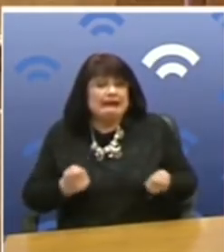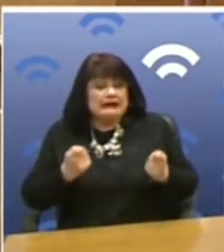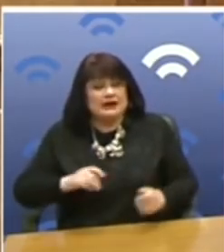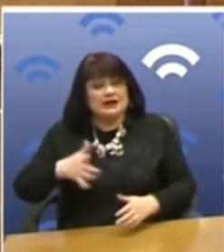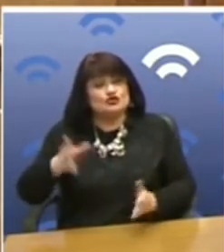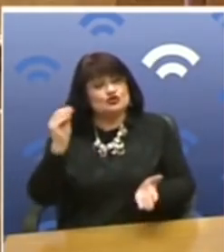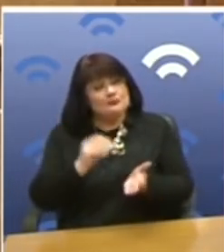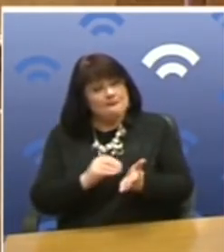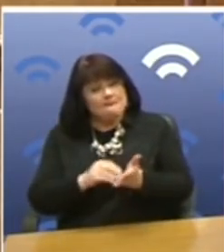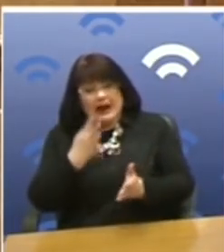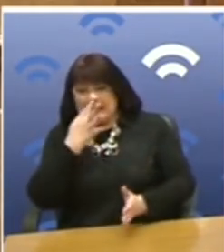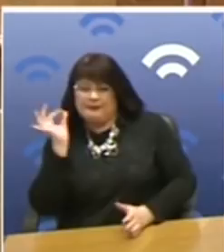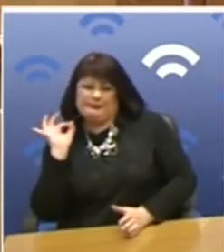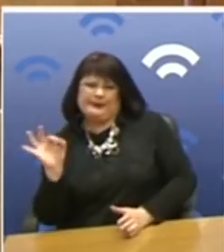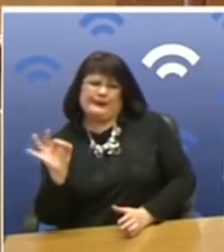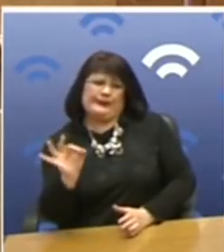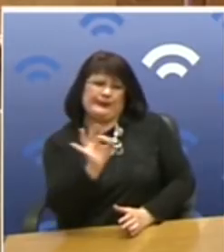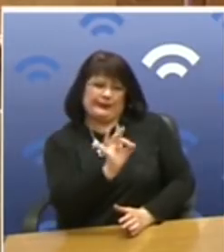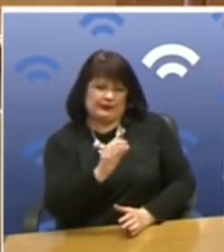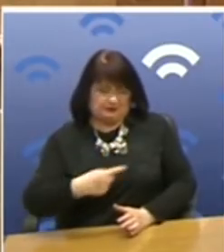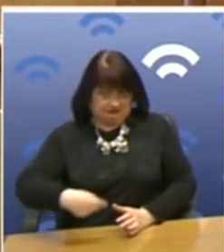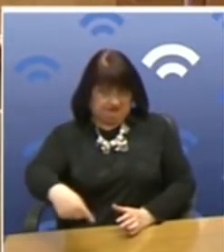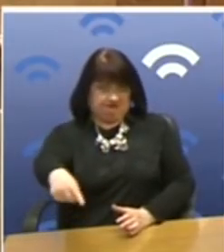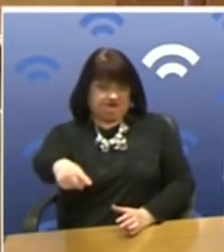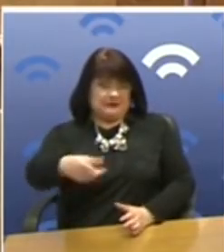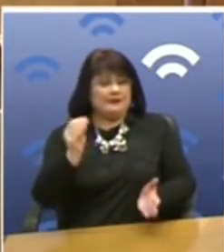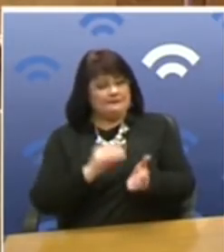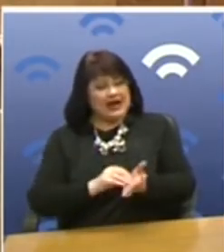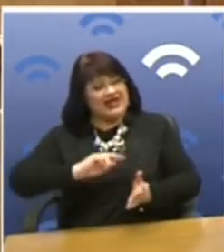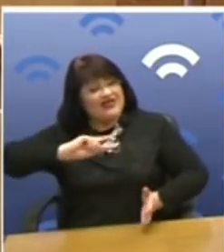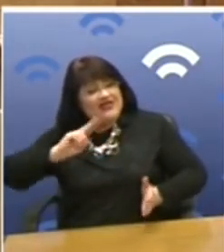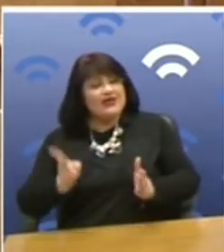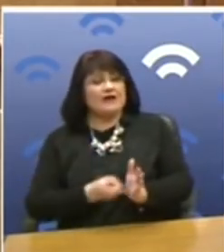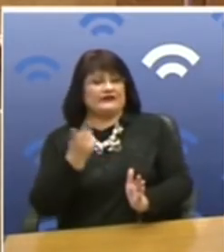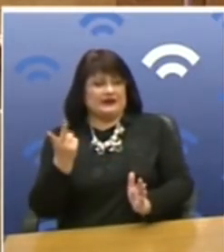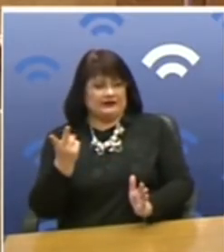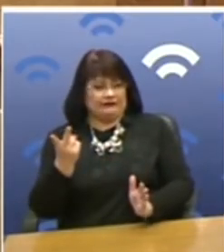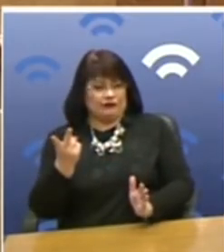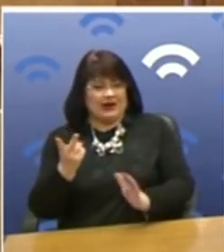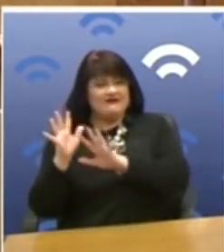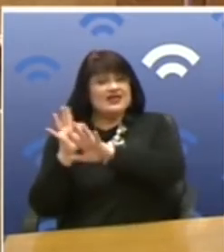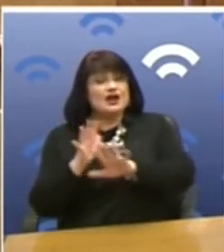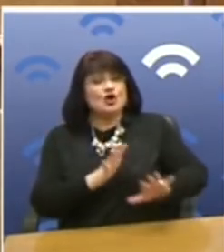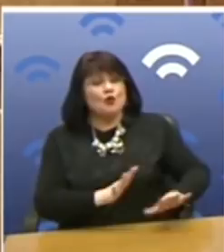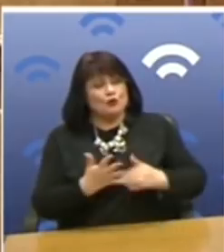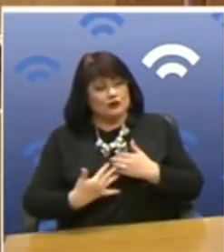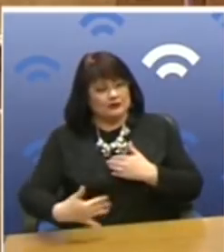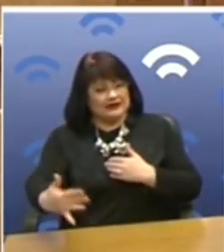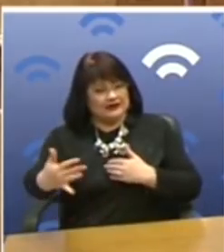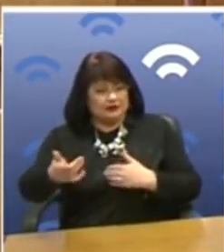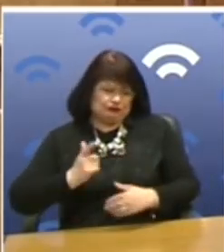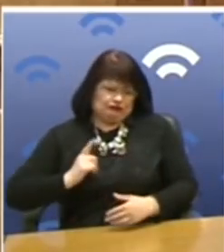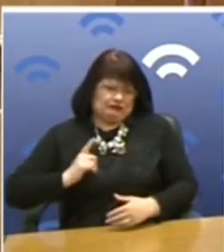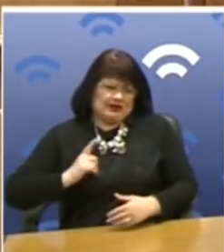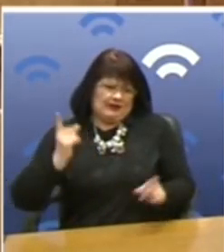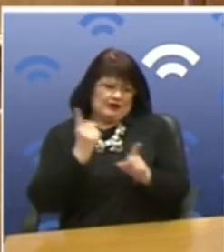νέου κύματος πανδημίας το επόμενο διάστημα και κυρίως από το φθινόπωρο, όπως προβλέπουν